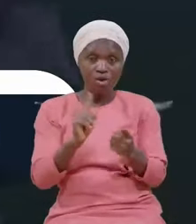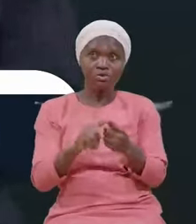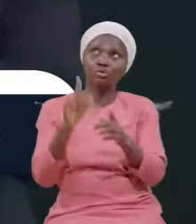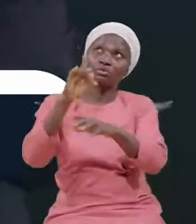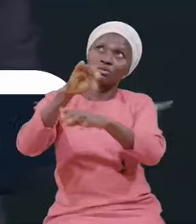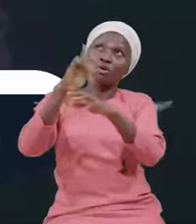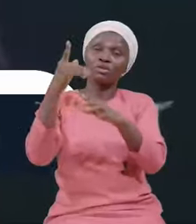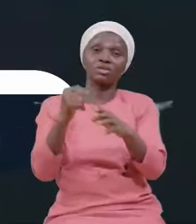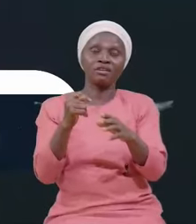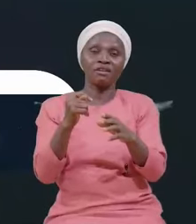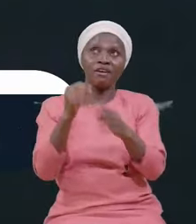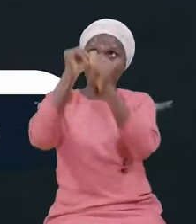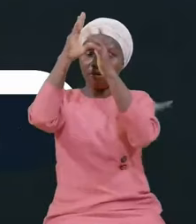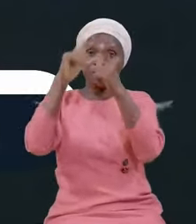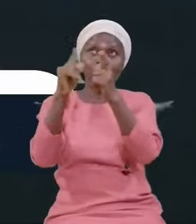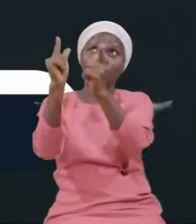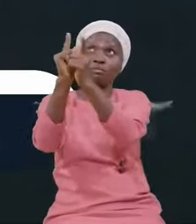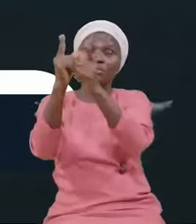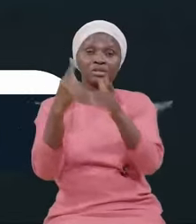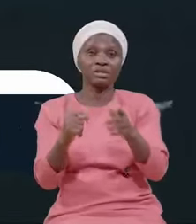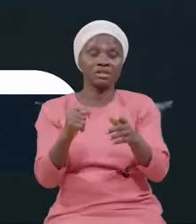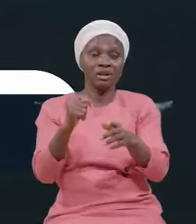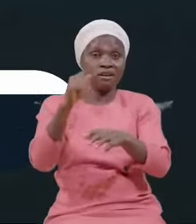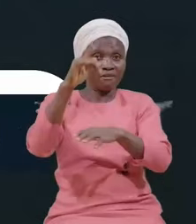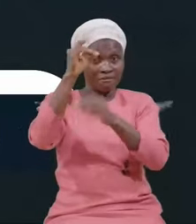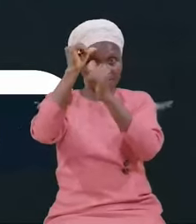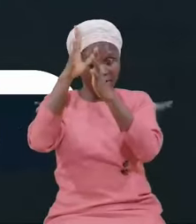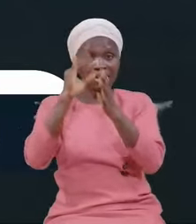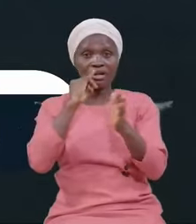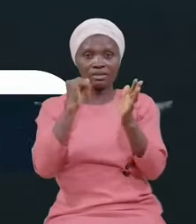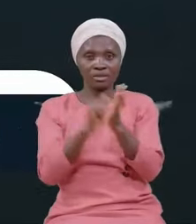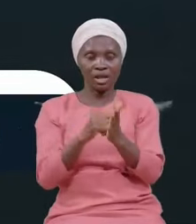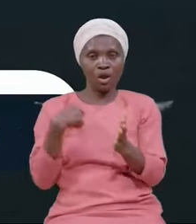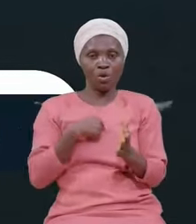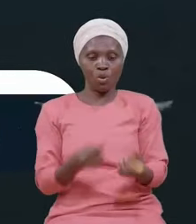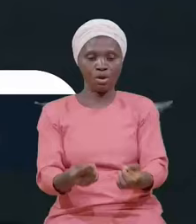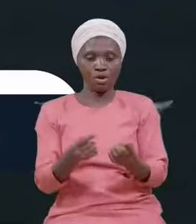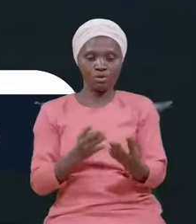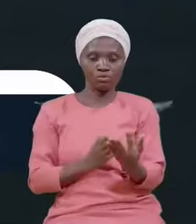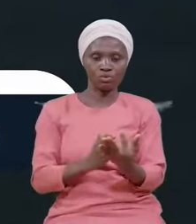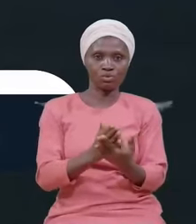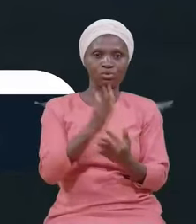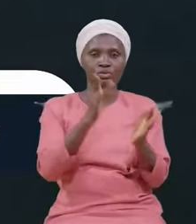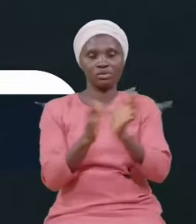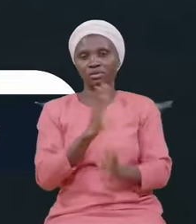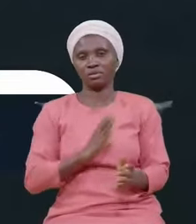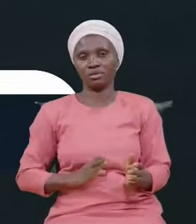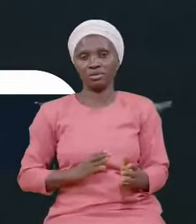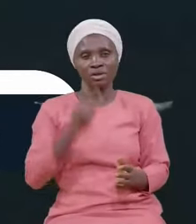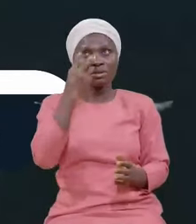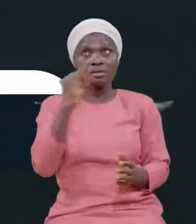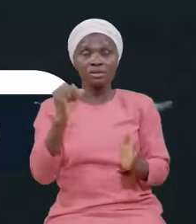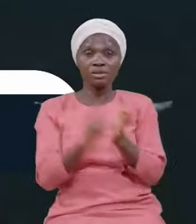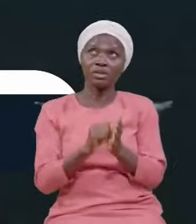de venir à Dieu, le seul moyen d'avoir accès au Père, le seul moyen de toucher le Père, c'est de passer